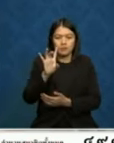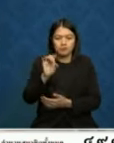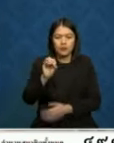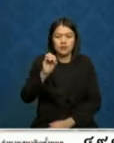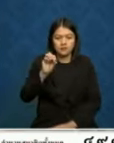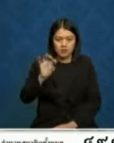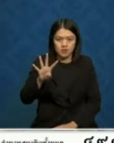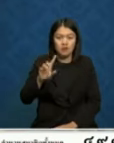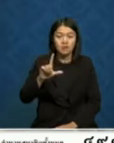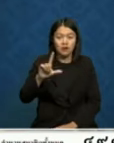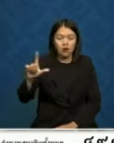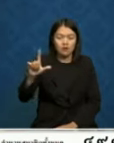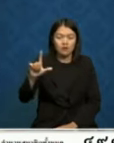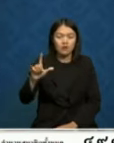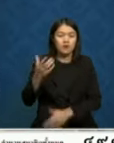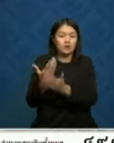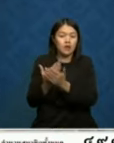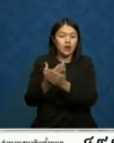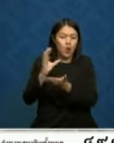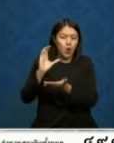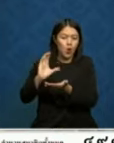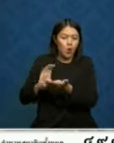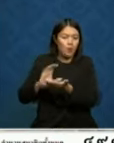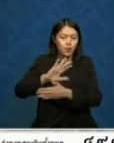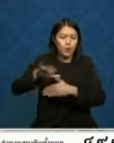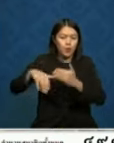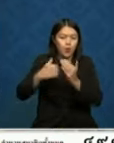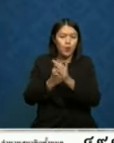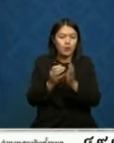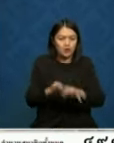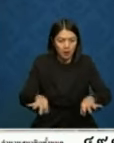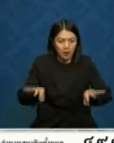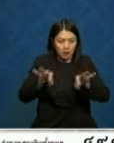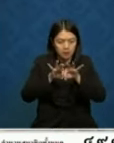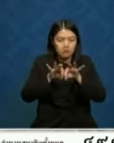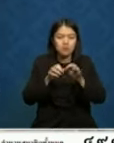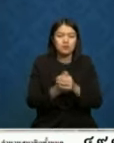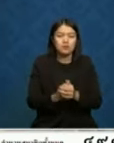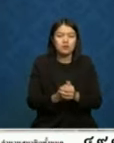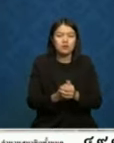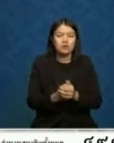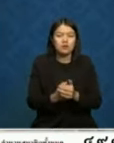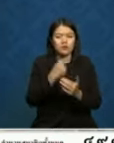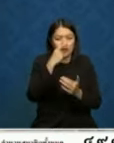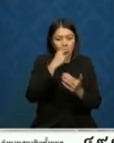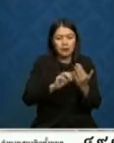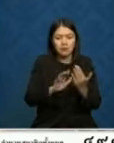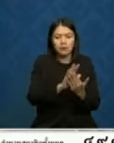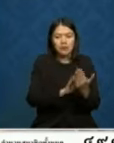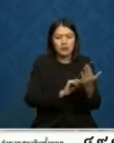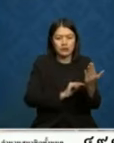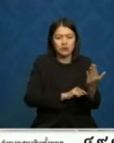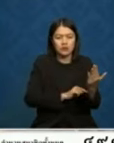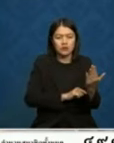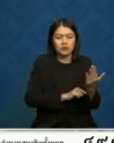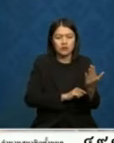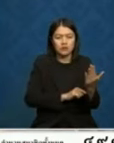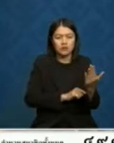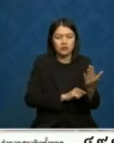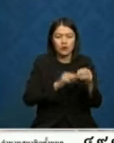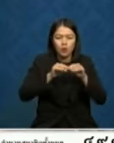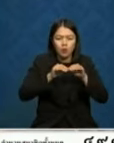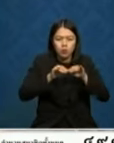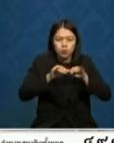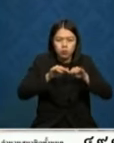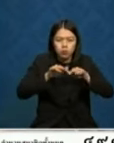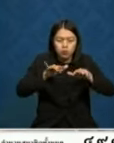284ล้านบาทซึ่งงบประมาณทั้งหมดนี้มีความสำคัญอย่างมากในช่วงที่ประเทศเราทุกวันนี้มีการแพร่ระบ